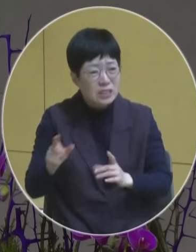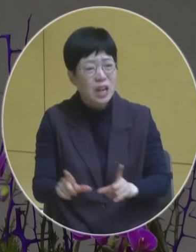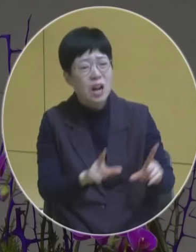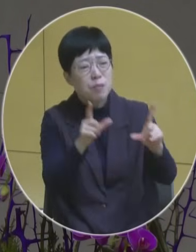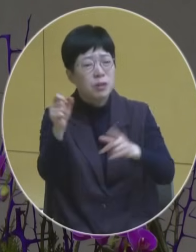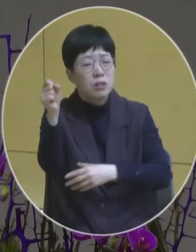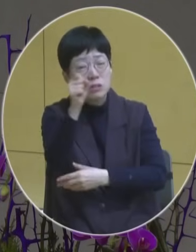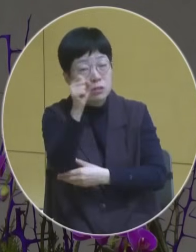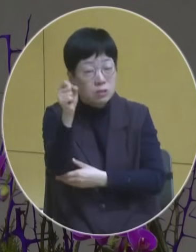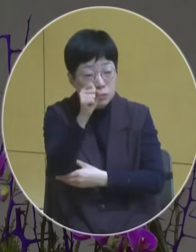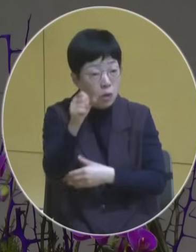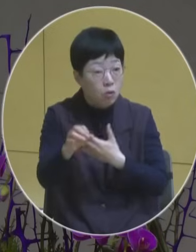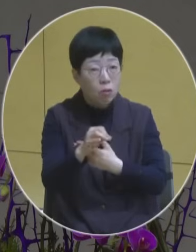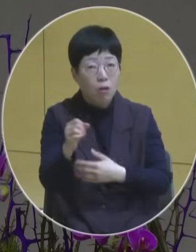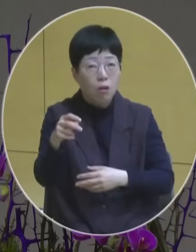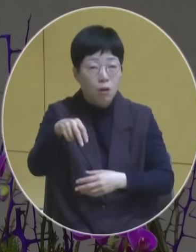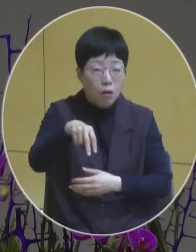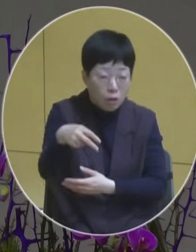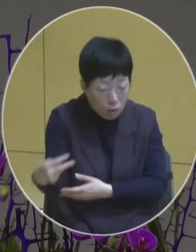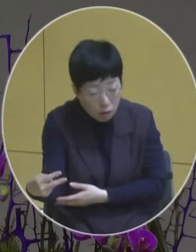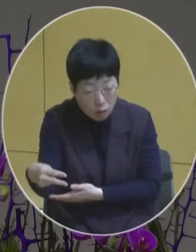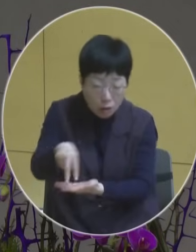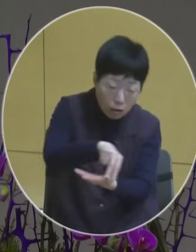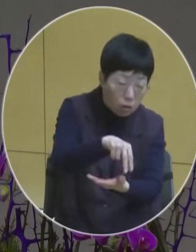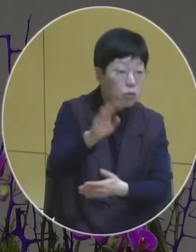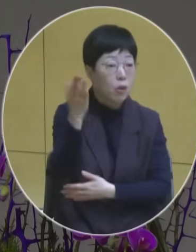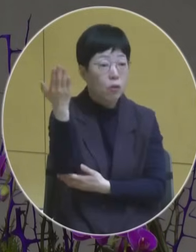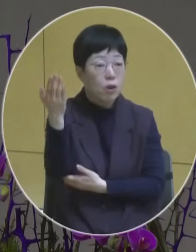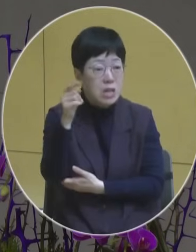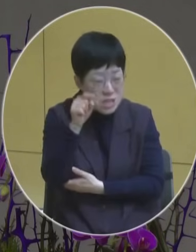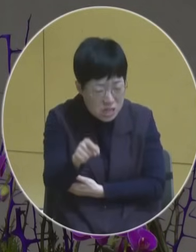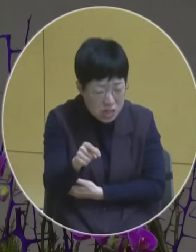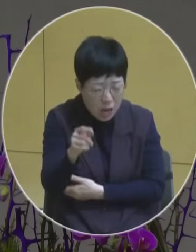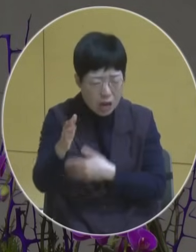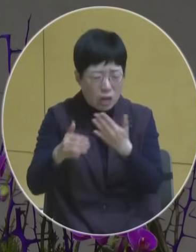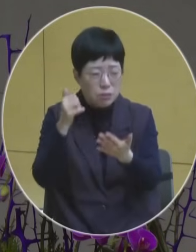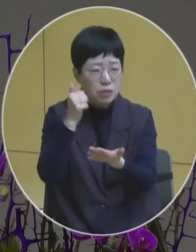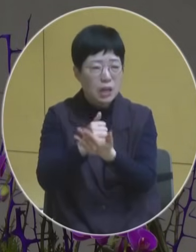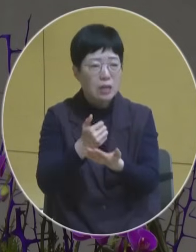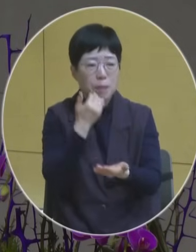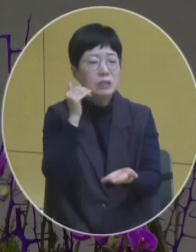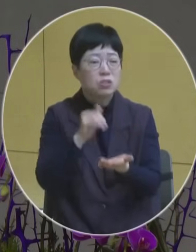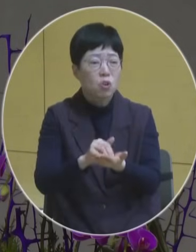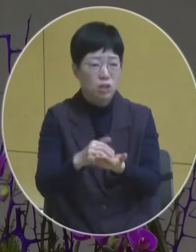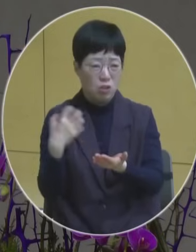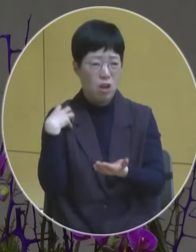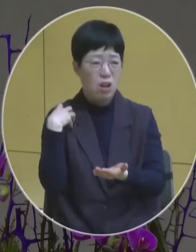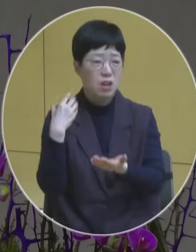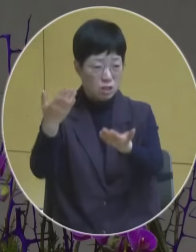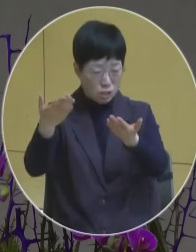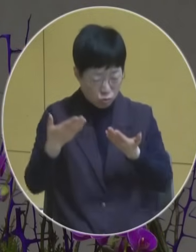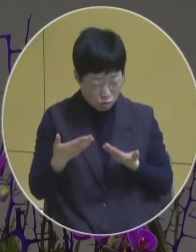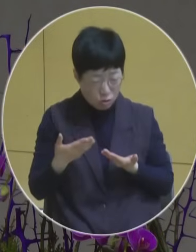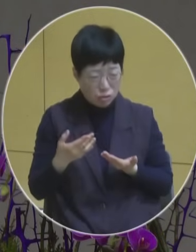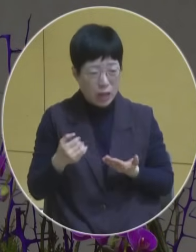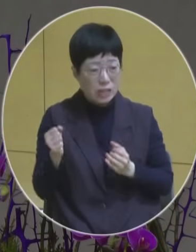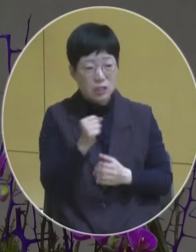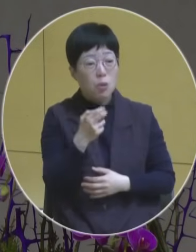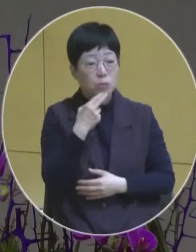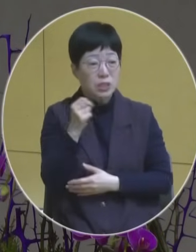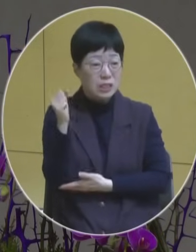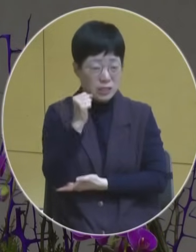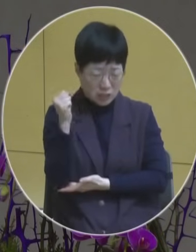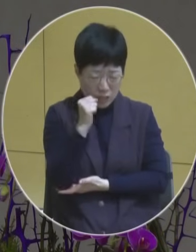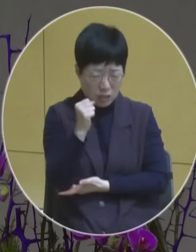삶이 흔들거리면 휘청거릴 수밖에 없는 거예요. 그런데 그 하나님 나의 반석 되어주신다. 흔들림 없이 내 삶을 살아갈 수